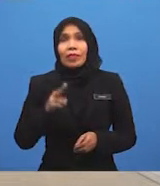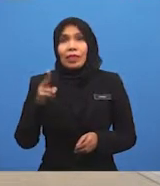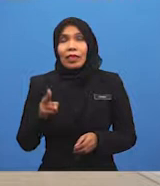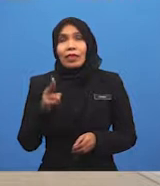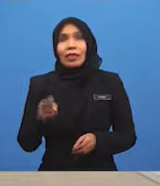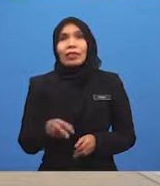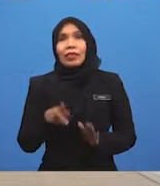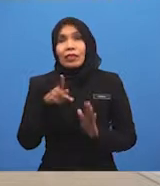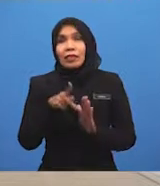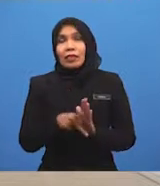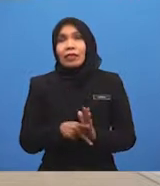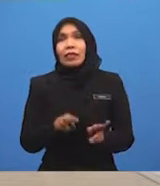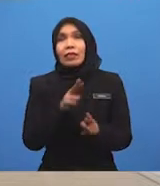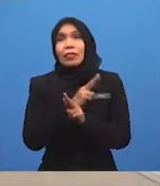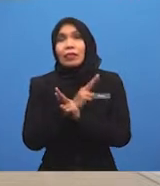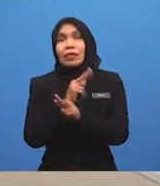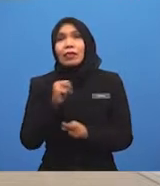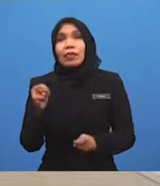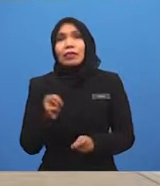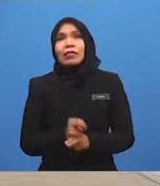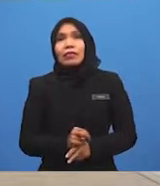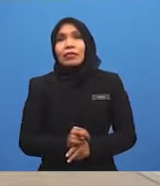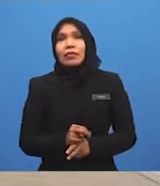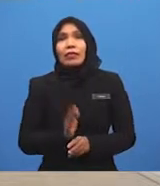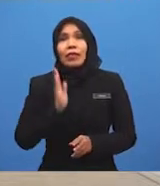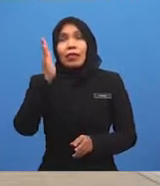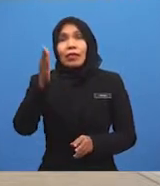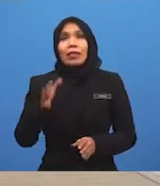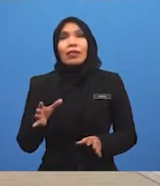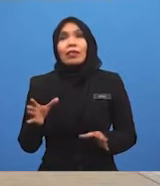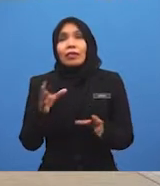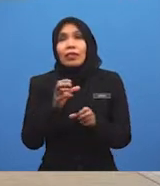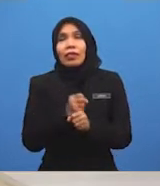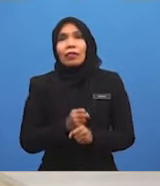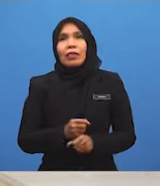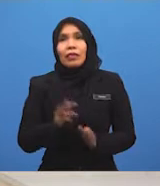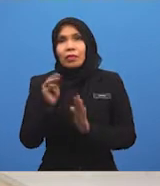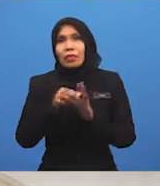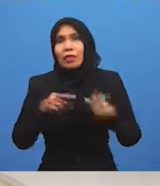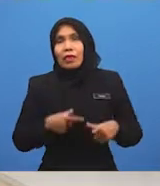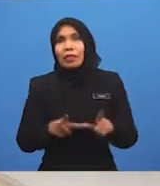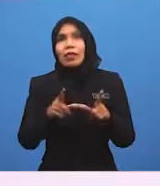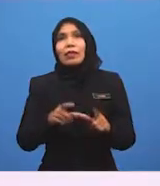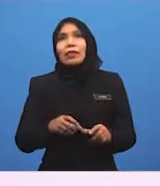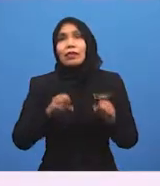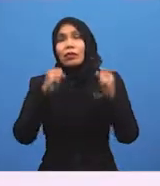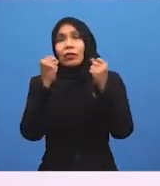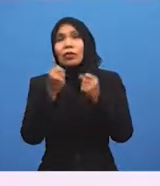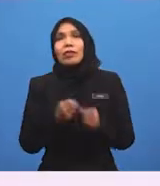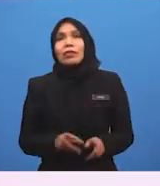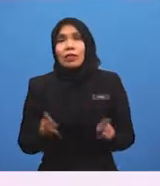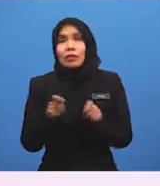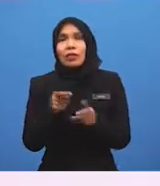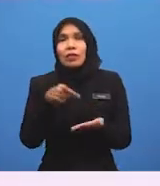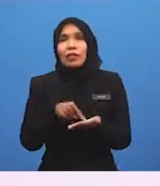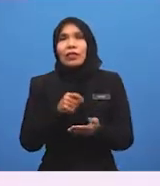antara jiran akan dapat melahirkan suasana seperti ini. Seterusnya, kepentingan